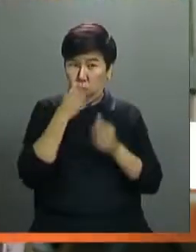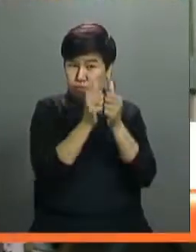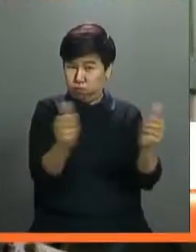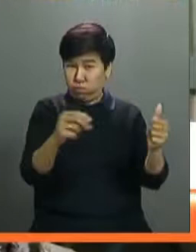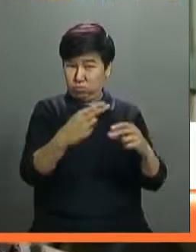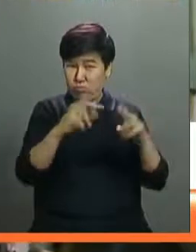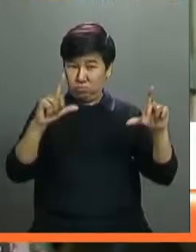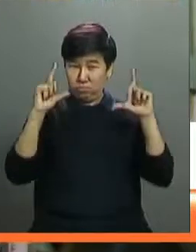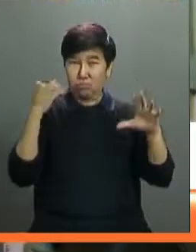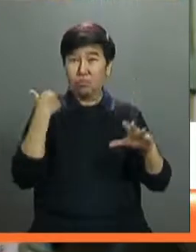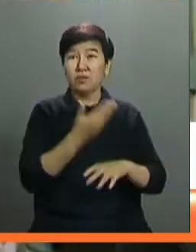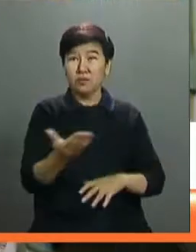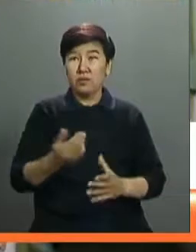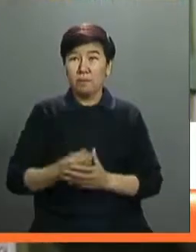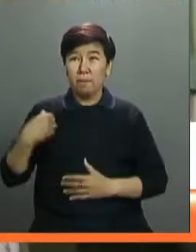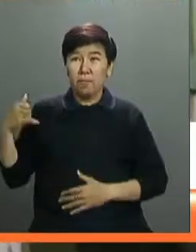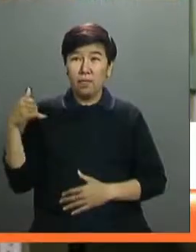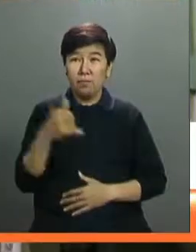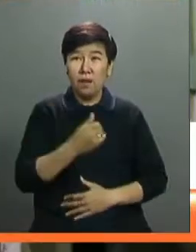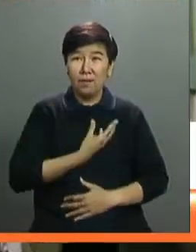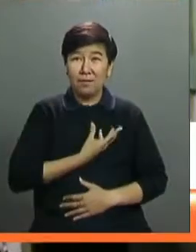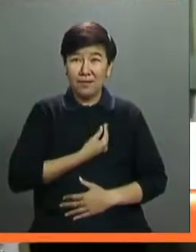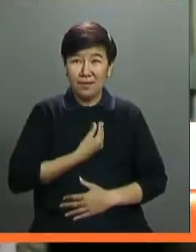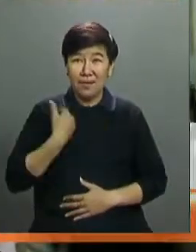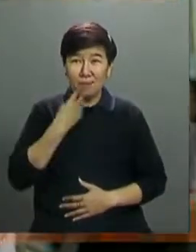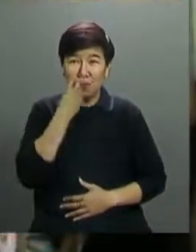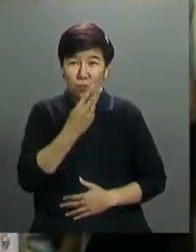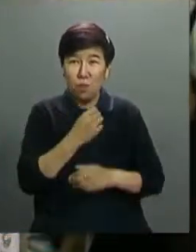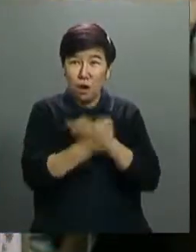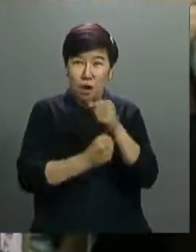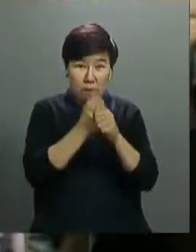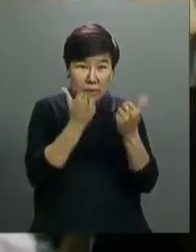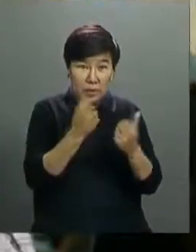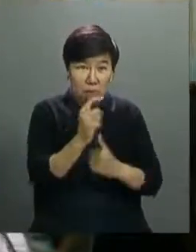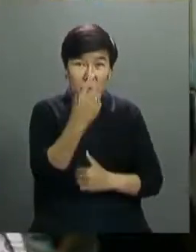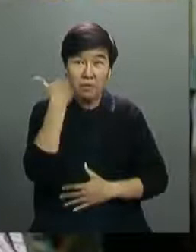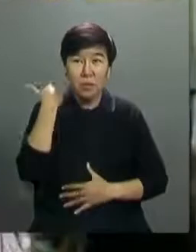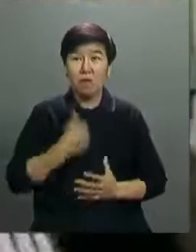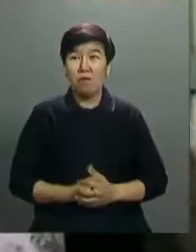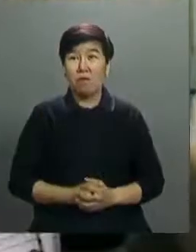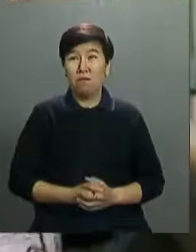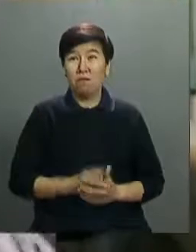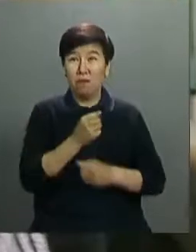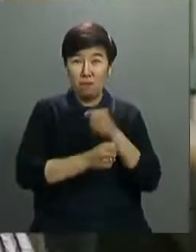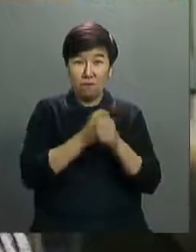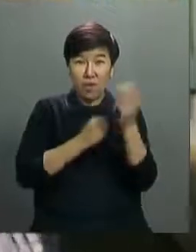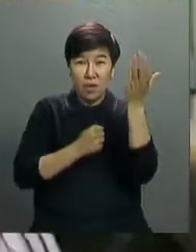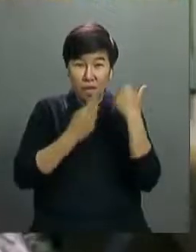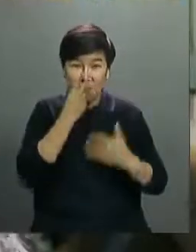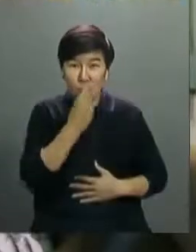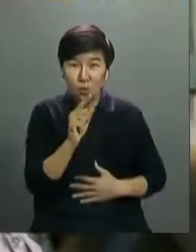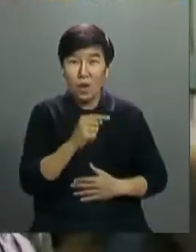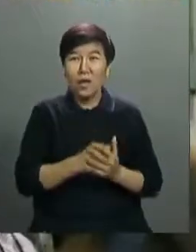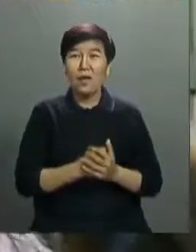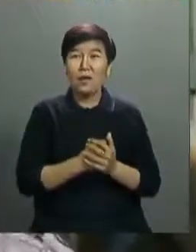่ตื่นเต้นนะตื่นเต้นว่าปีนี้จะมีอะไรใหม่ๆไหมอย่างเมื่อปีที่แล้วก็มาอยู่ตรงนิทานเพลงมาดูศิลปะ